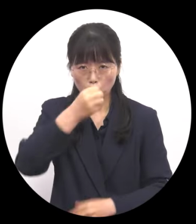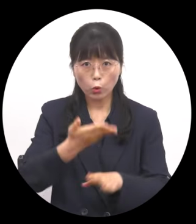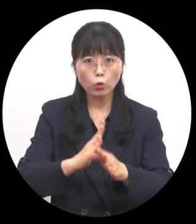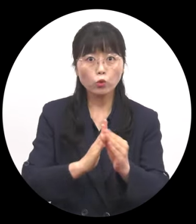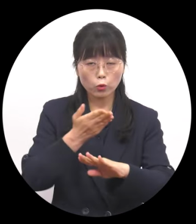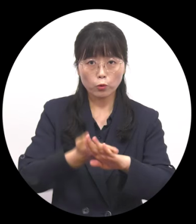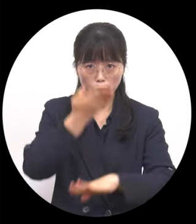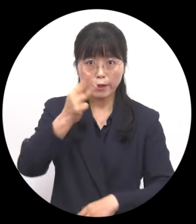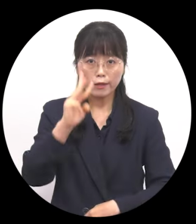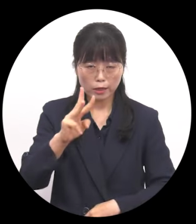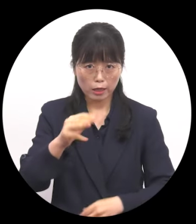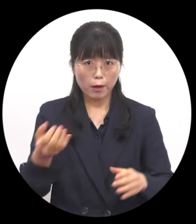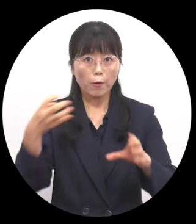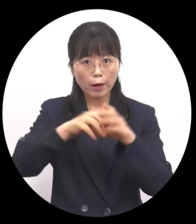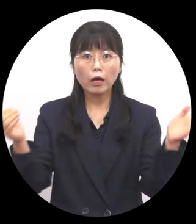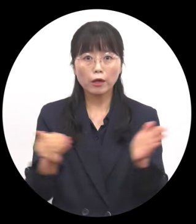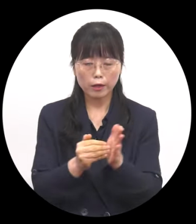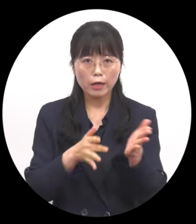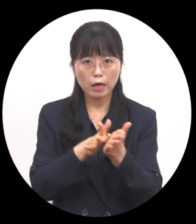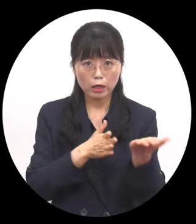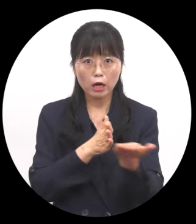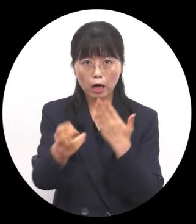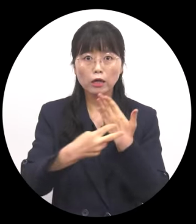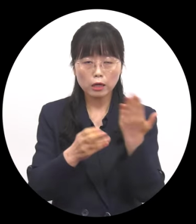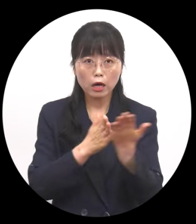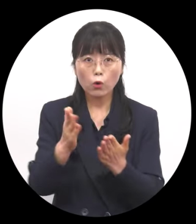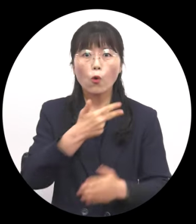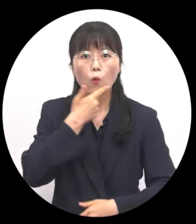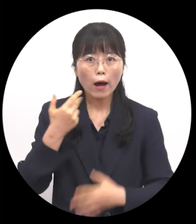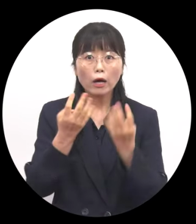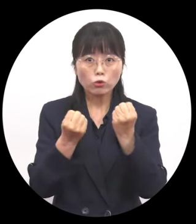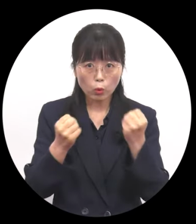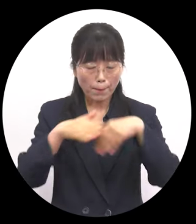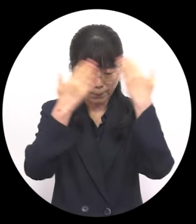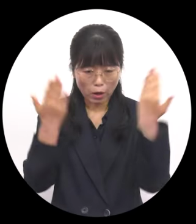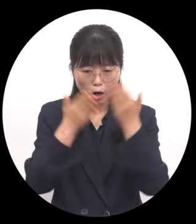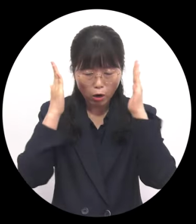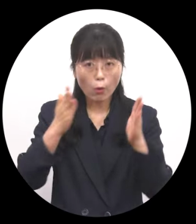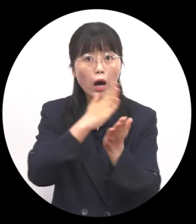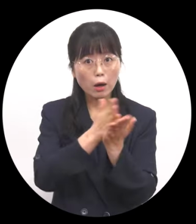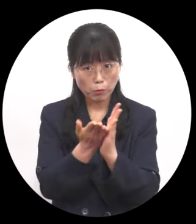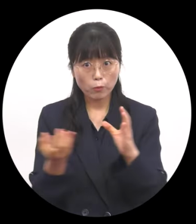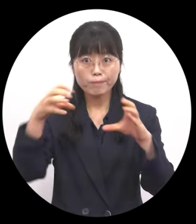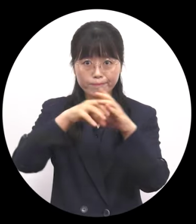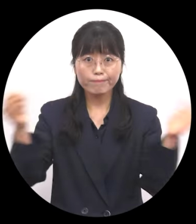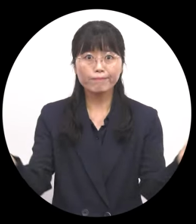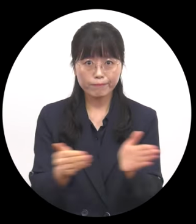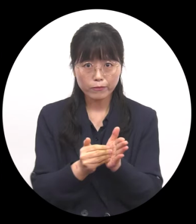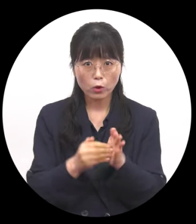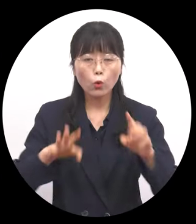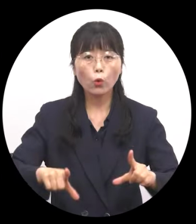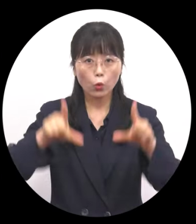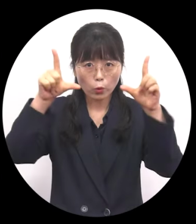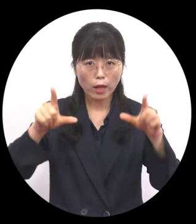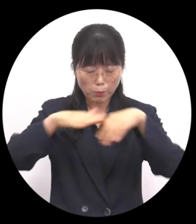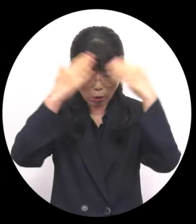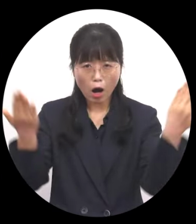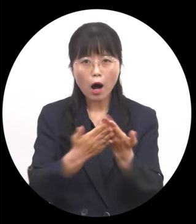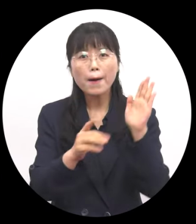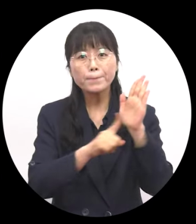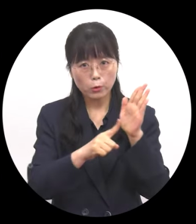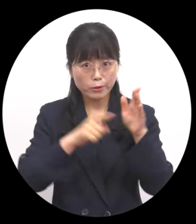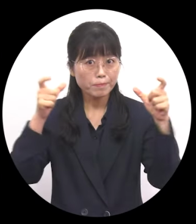반영했고, 약학과와 의예과는 수학과 과학교과 전 과목을 반영했었는데요. 올해는 전